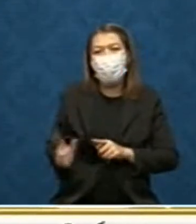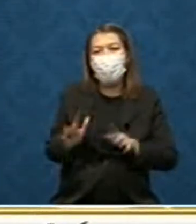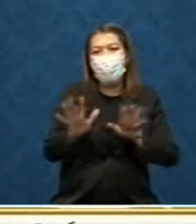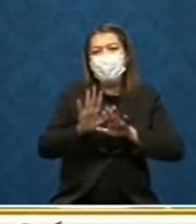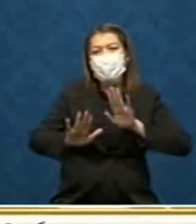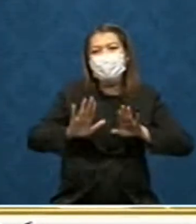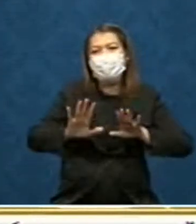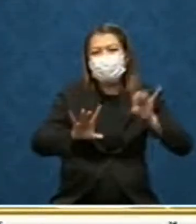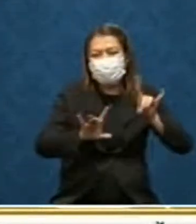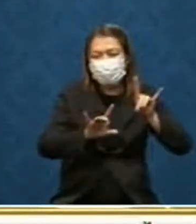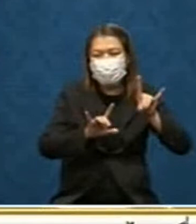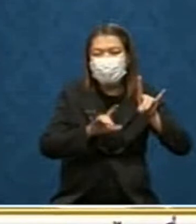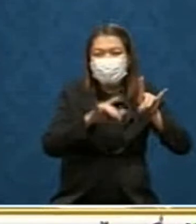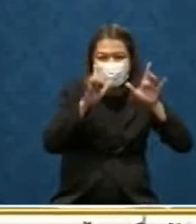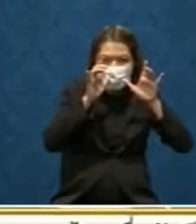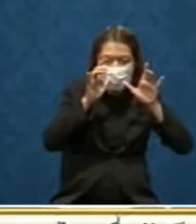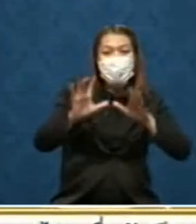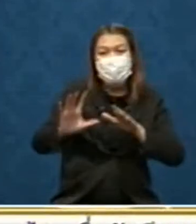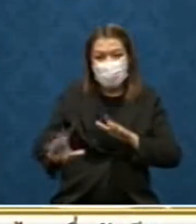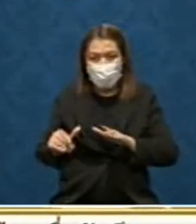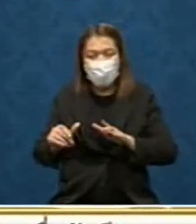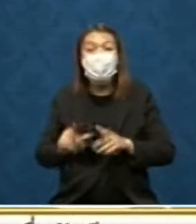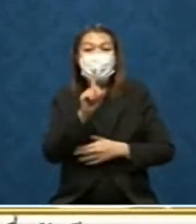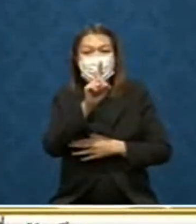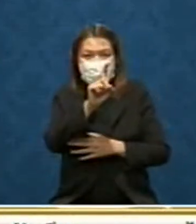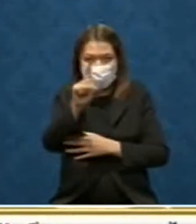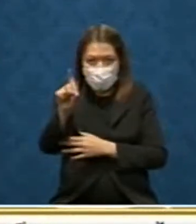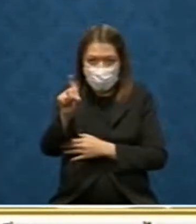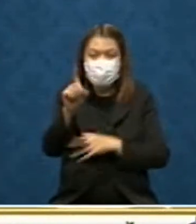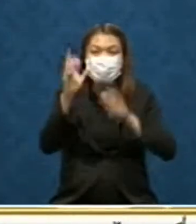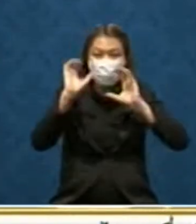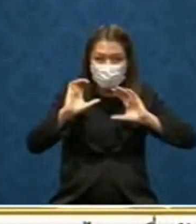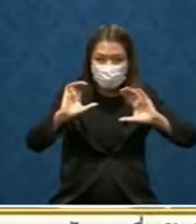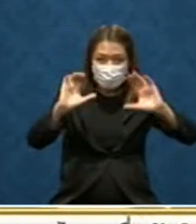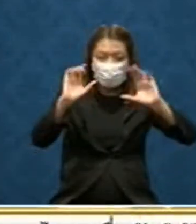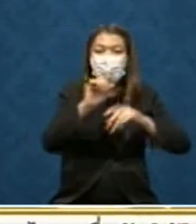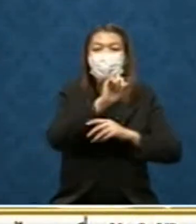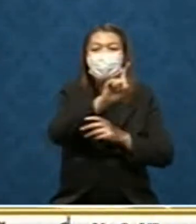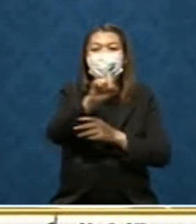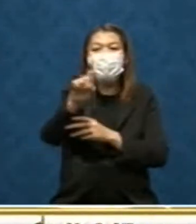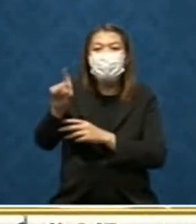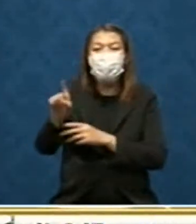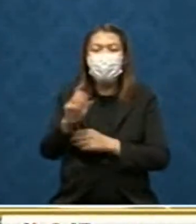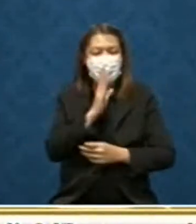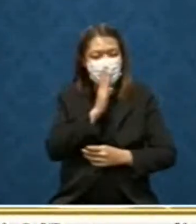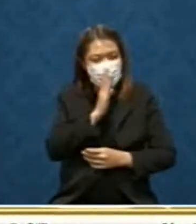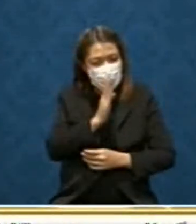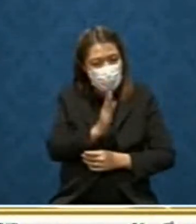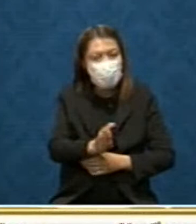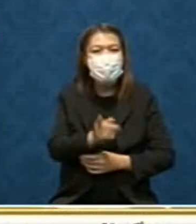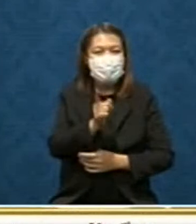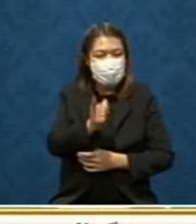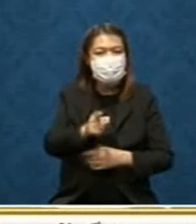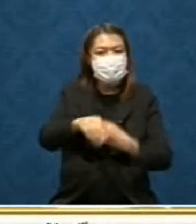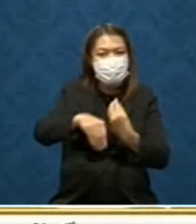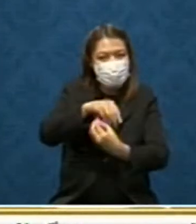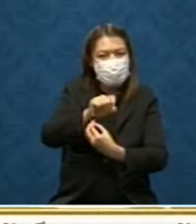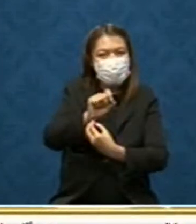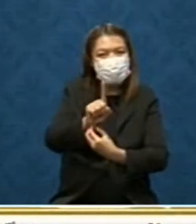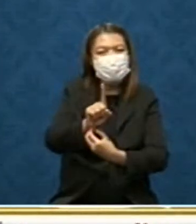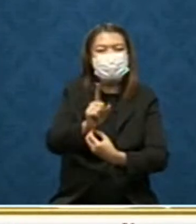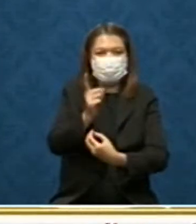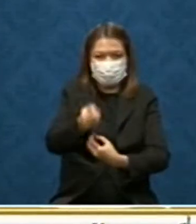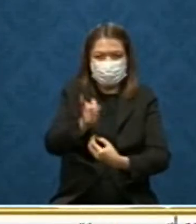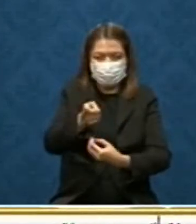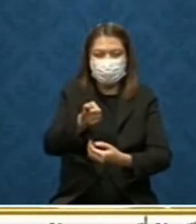นี่คำถามนี้คือคำถามที่ถามไปยรฐบาลถามแบ Real Sector ถามแบบเศรฐกิจ ภาค